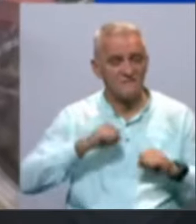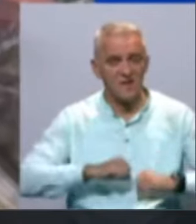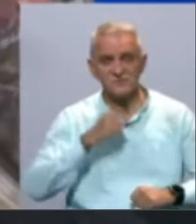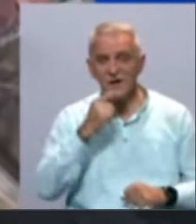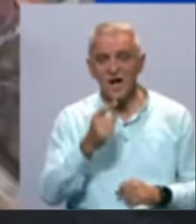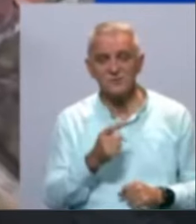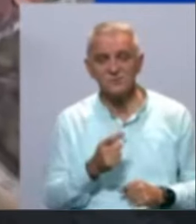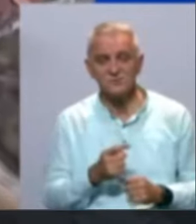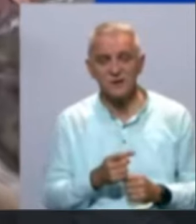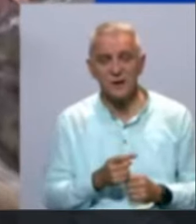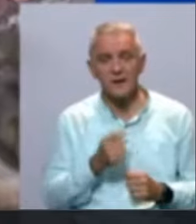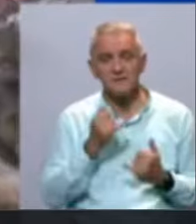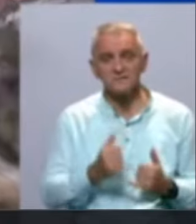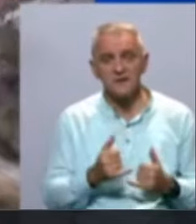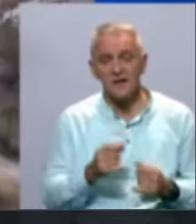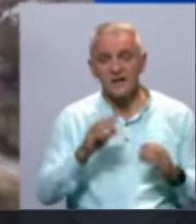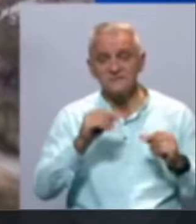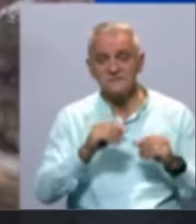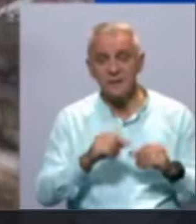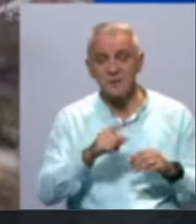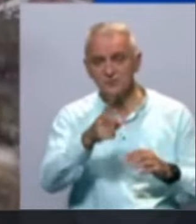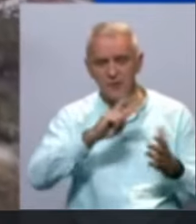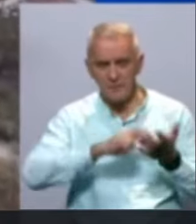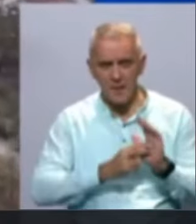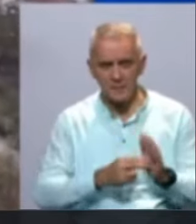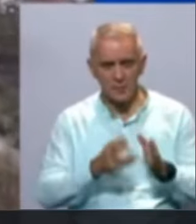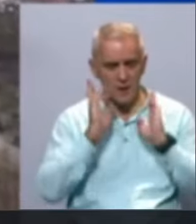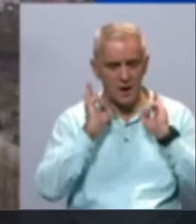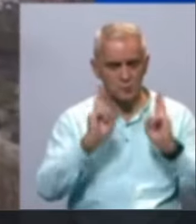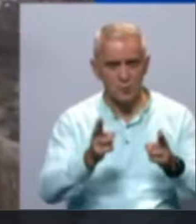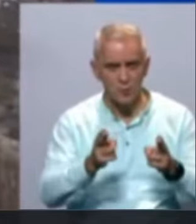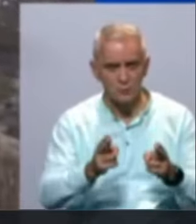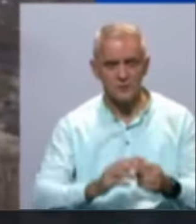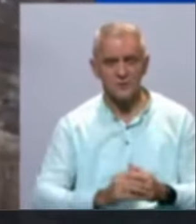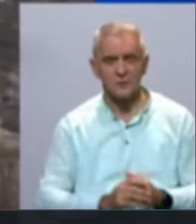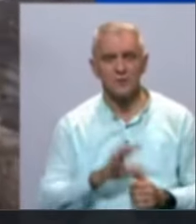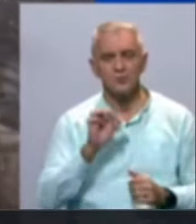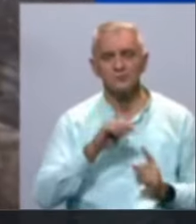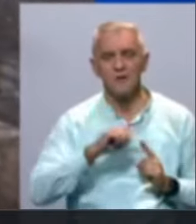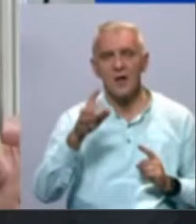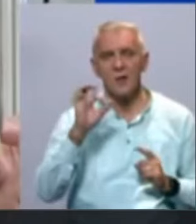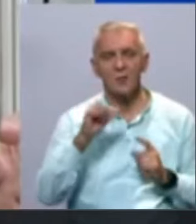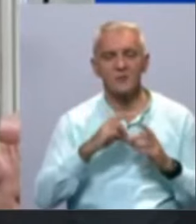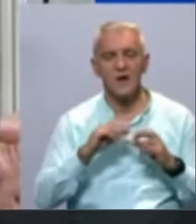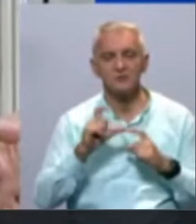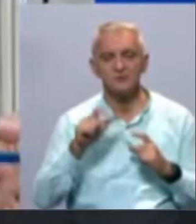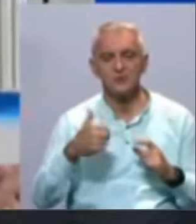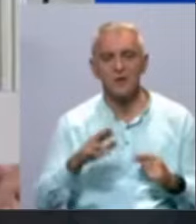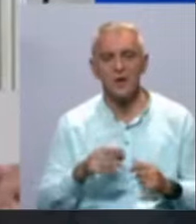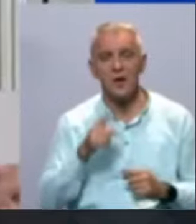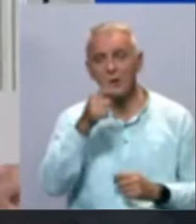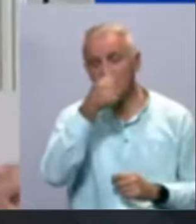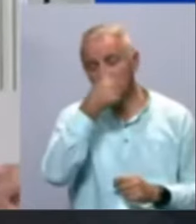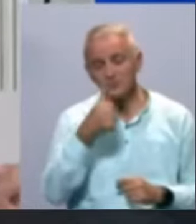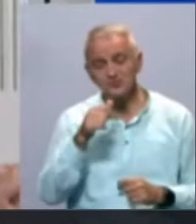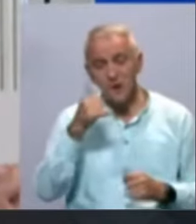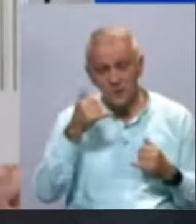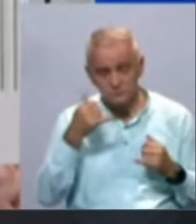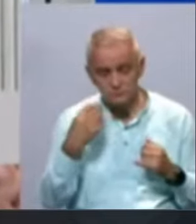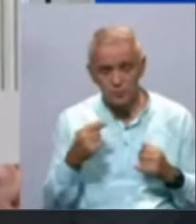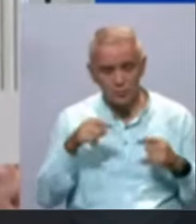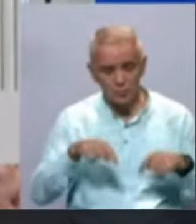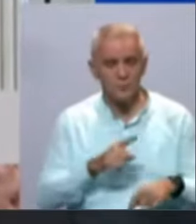i u toku je eksproprijacija zemljišta na planiranoj trasi autoputa Tuzla-Orašje. Ono što je dobro u ovom trenutku, možemo reći da